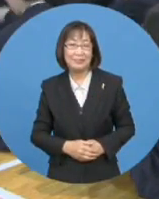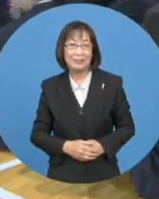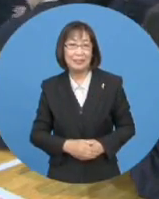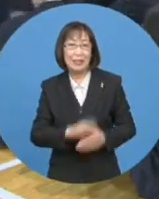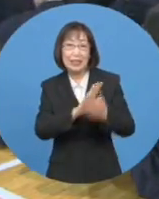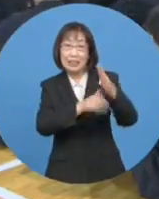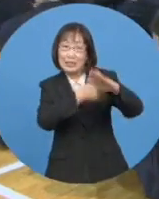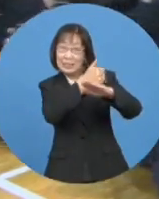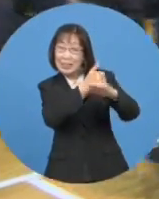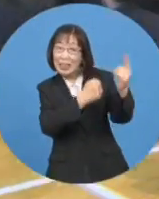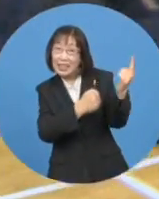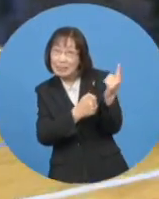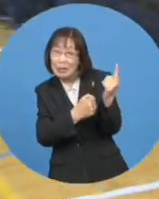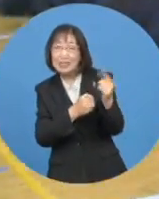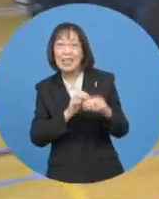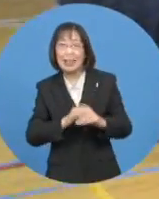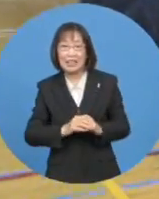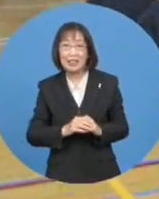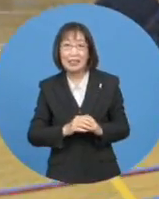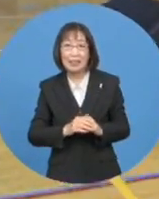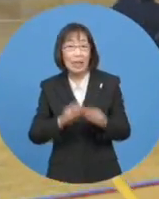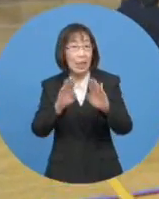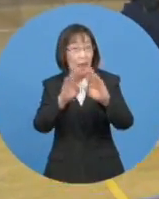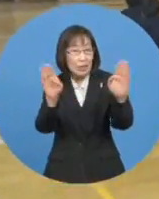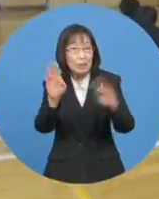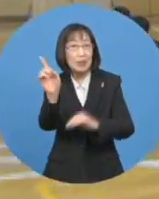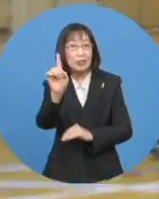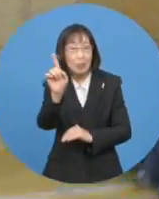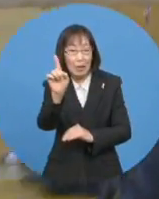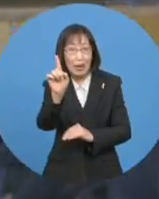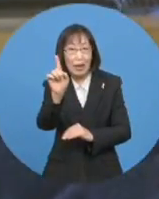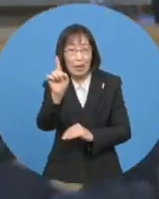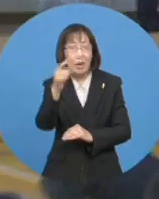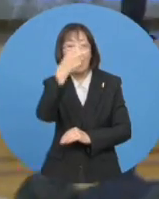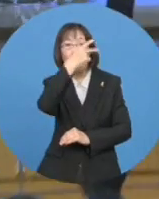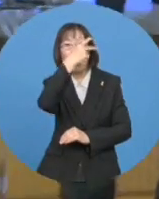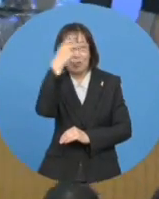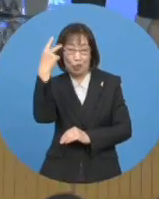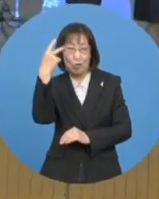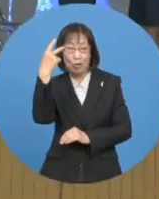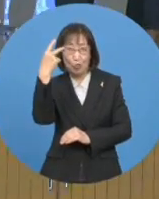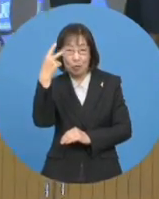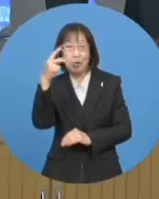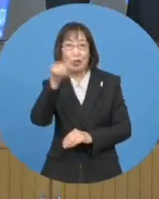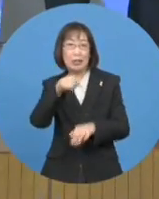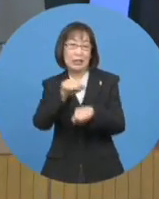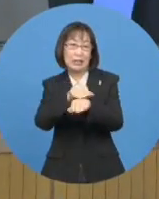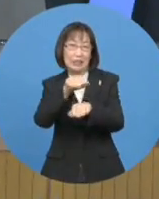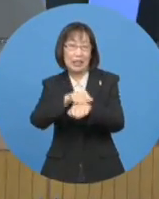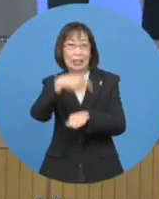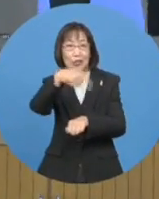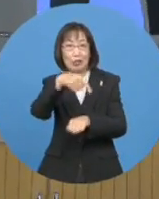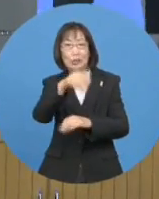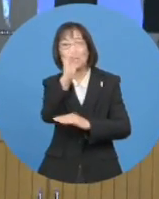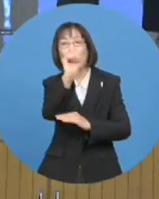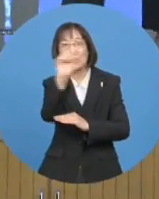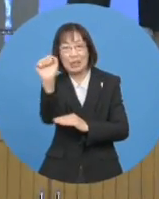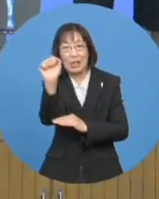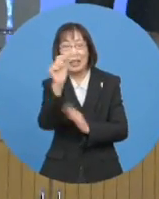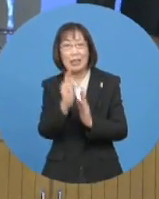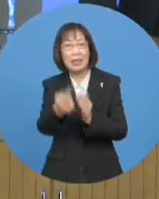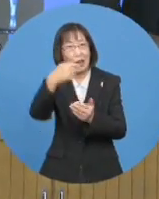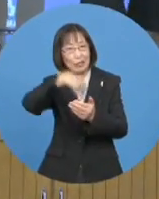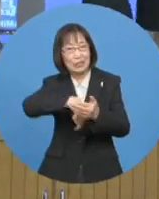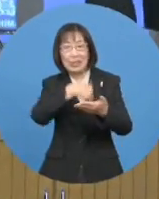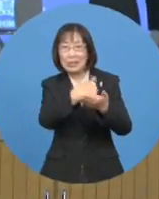知事がやってきました。これから始まるのは高校キャリア教育講座。せっかくですから寺内さんに説明しても